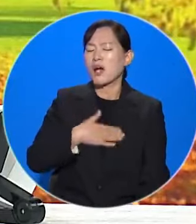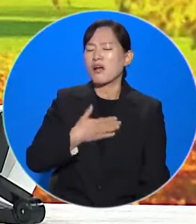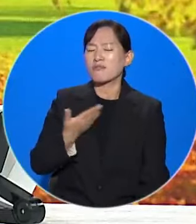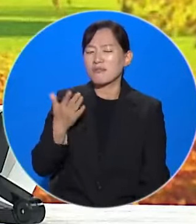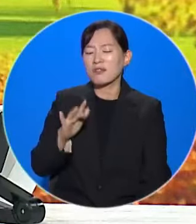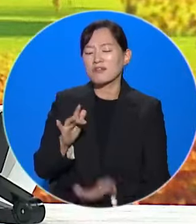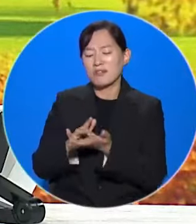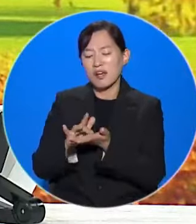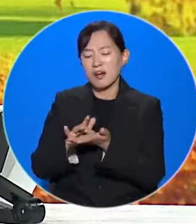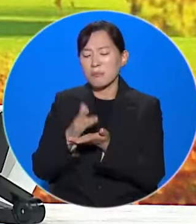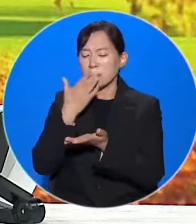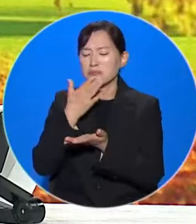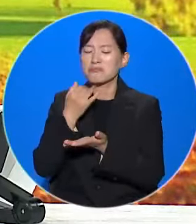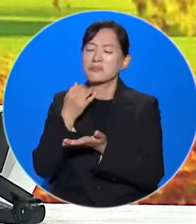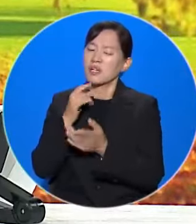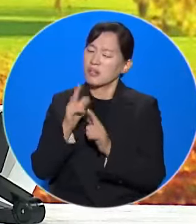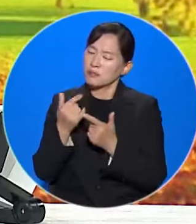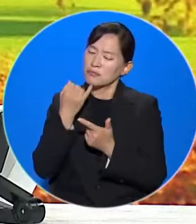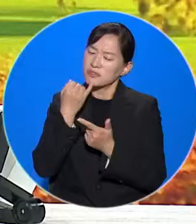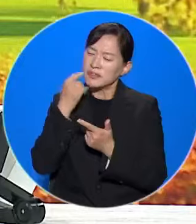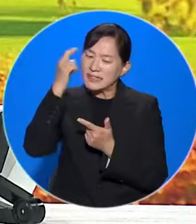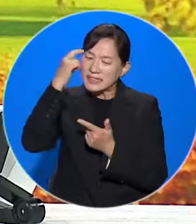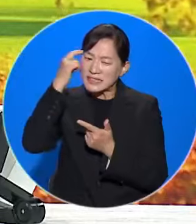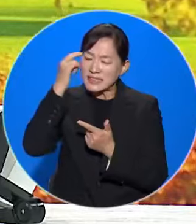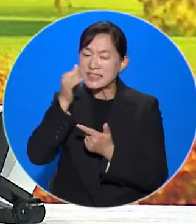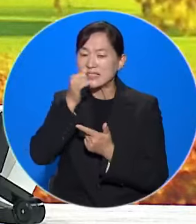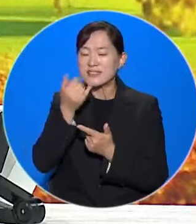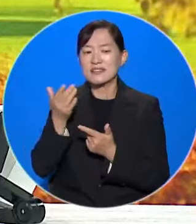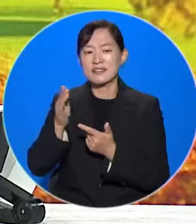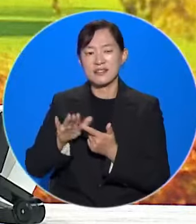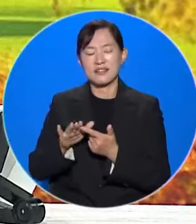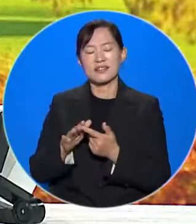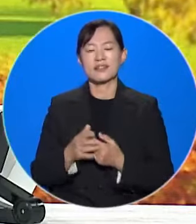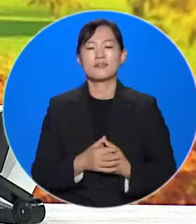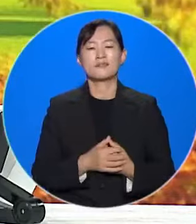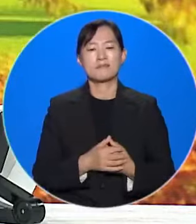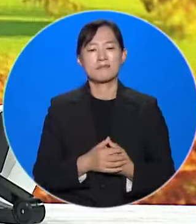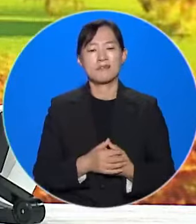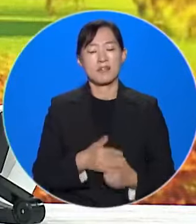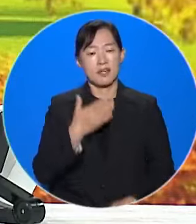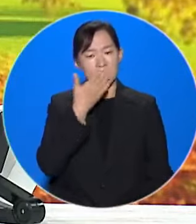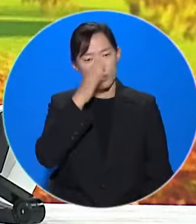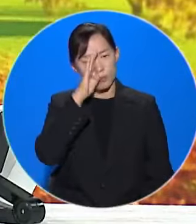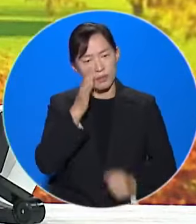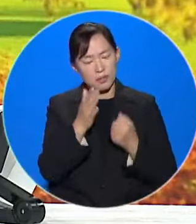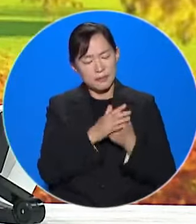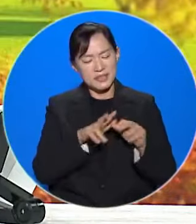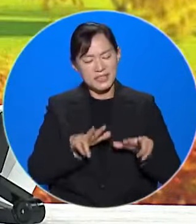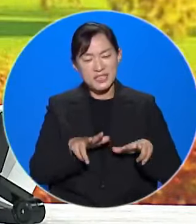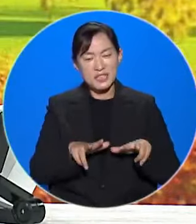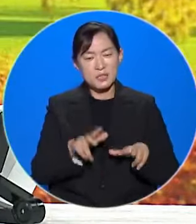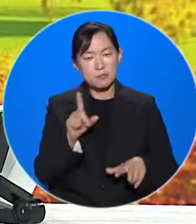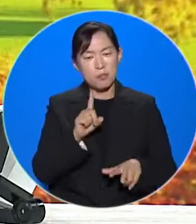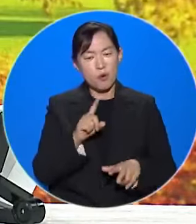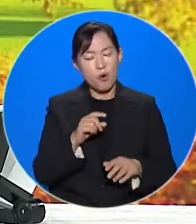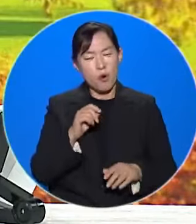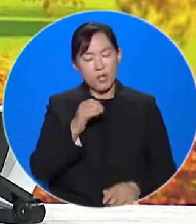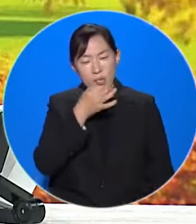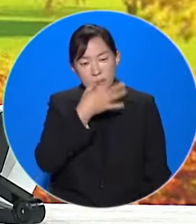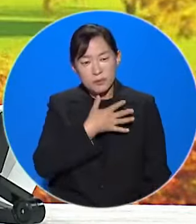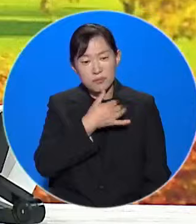약 먹을 정도는 아니어서 저기 했었거든요. 그럼 혹시 당뇨로 인해서 지금 여러 가지 어려운 뭐